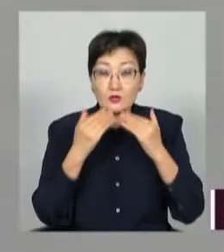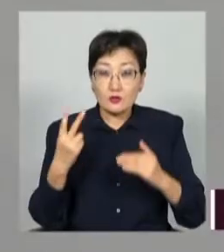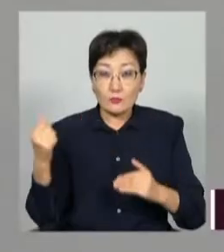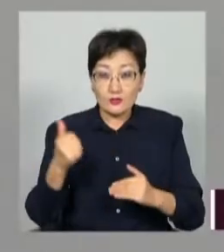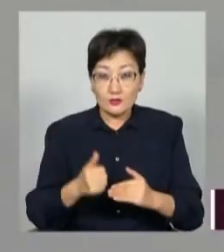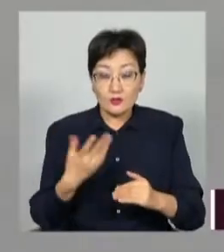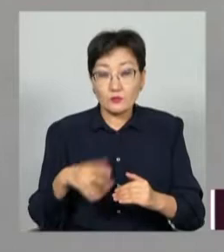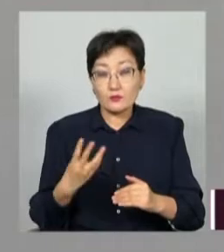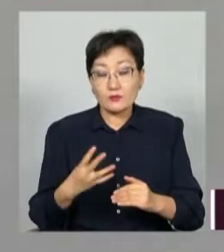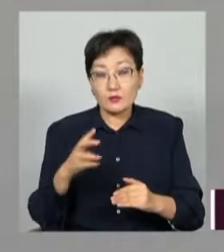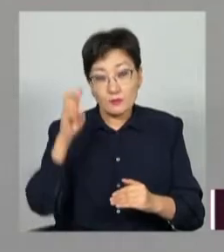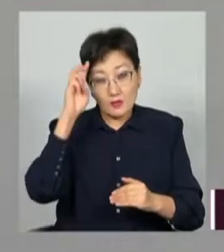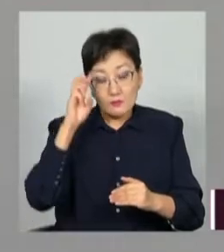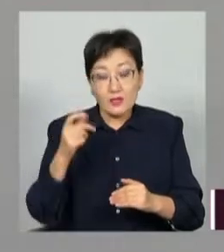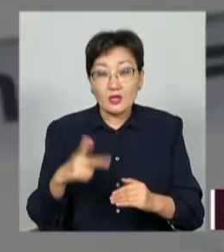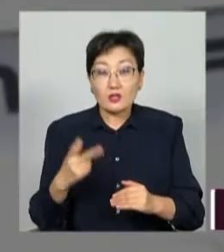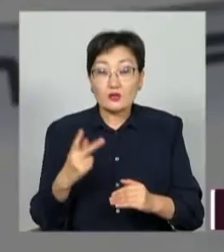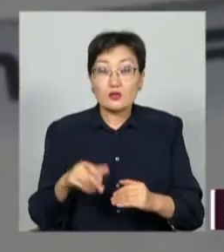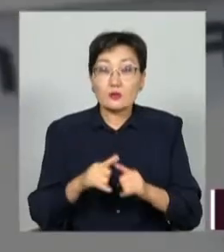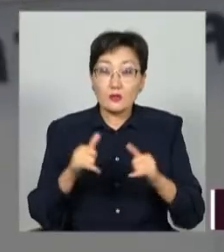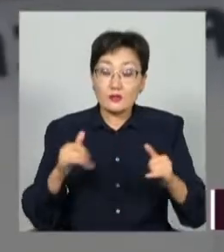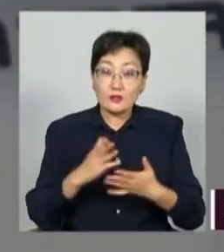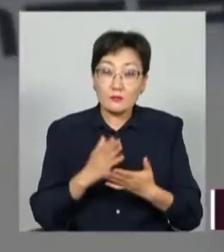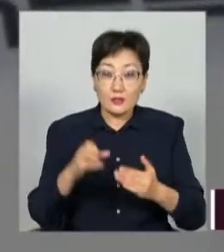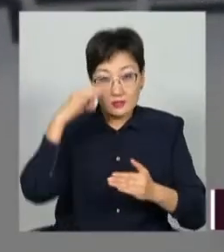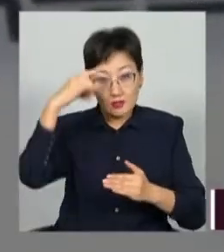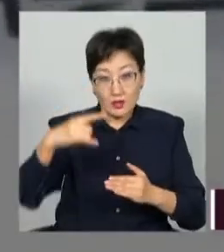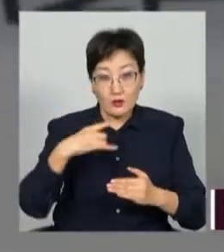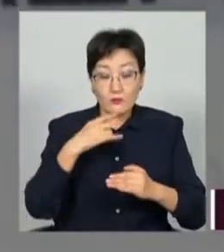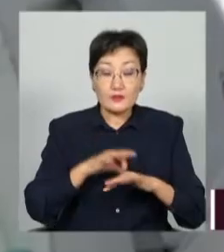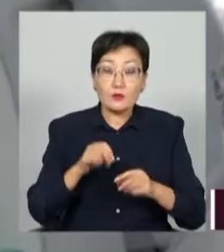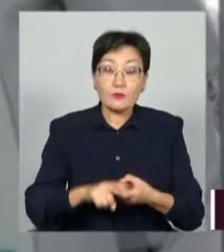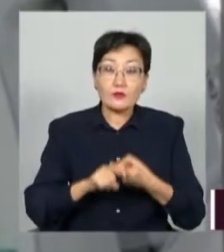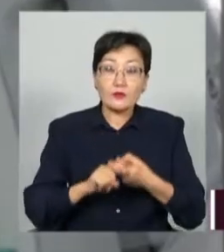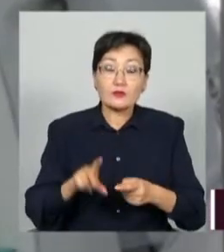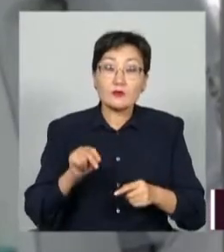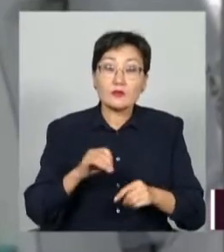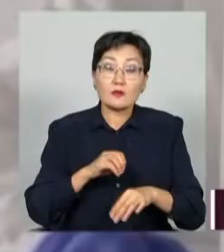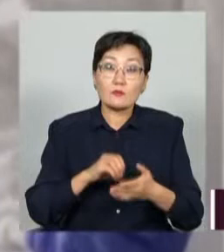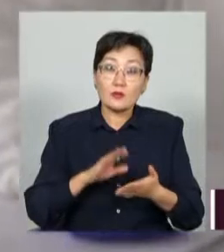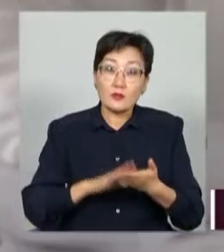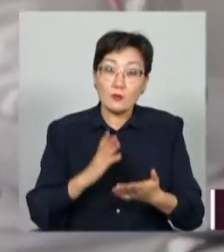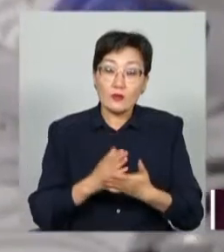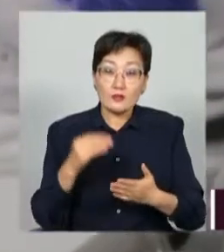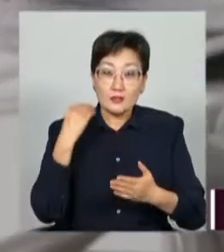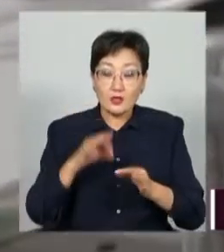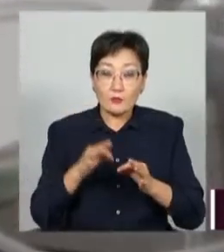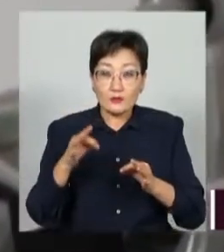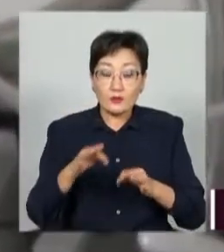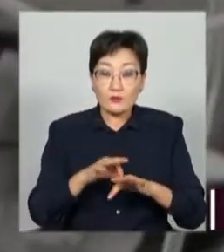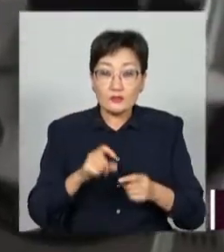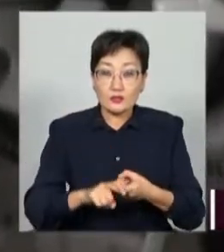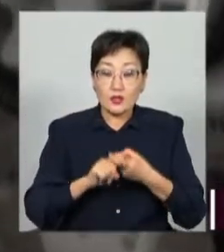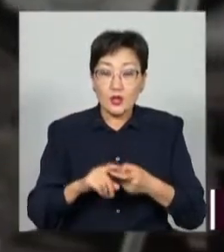аптада 54 елдің 43-інде ауру өрши түскен. Қазақстанда да науқастардың саны күрт көбейді. Әсіресе Ақтөбе облысында